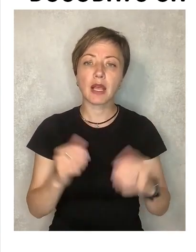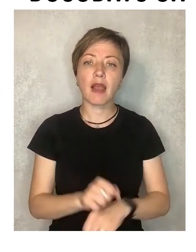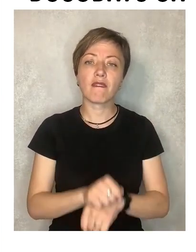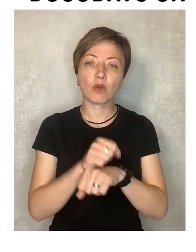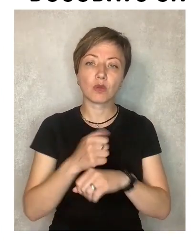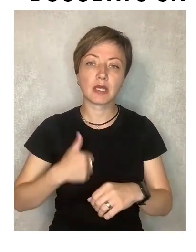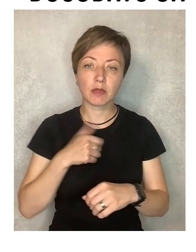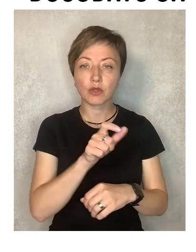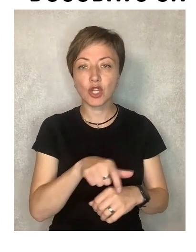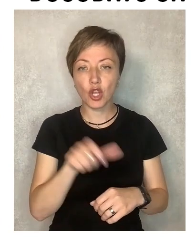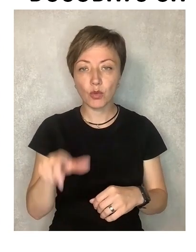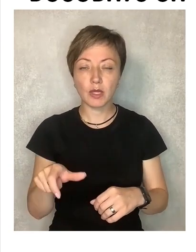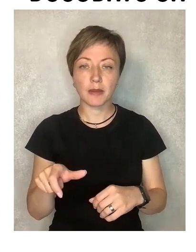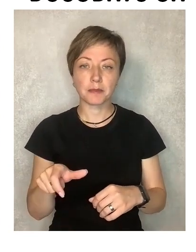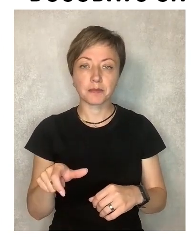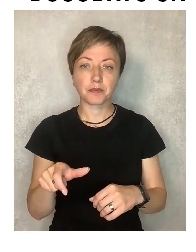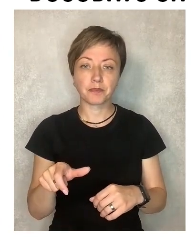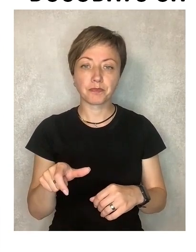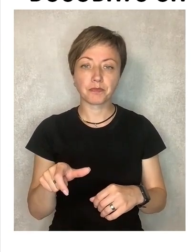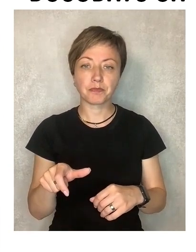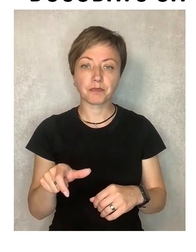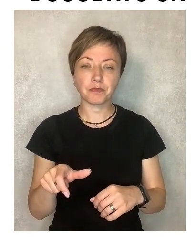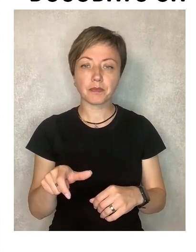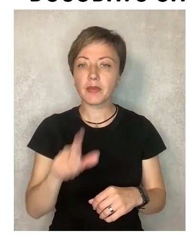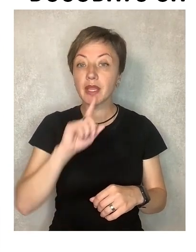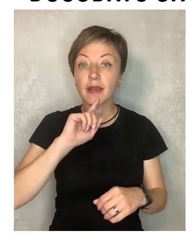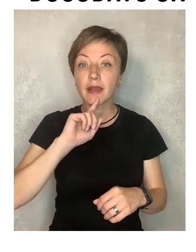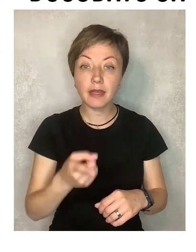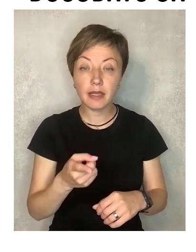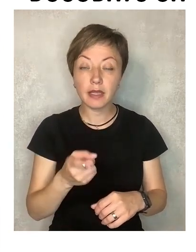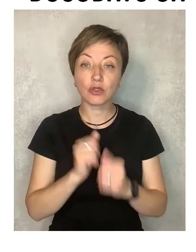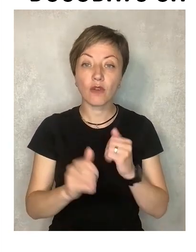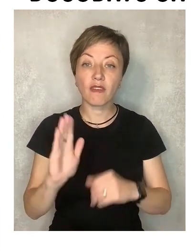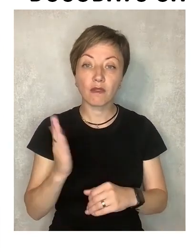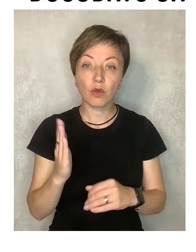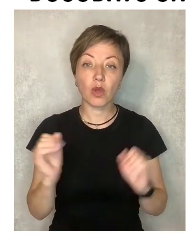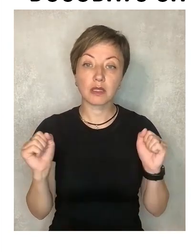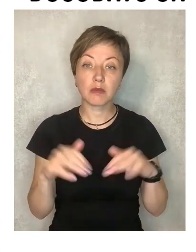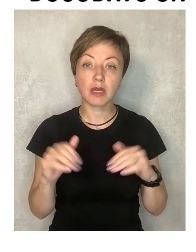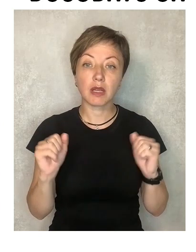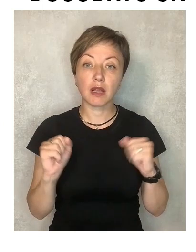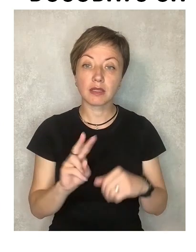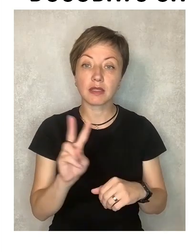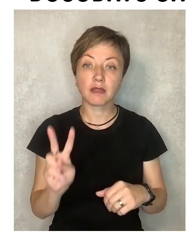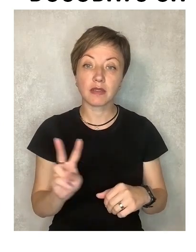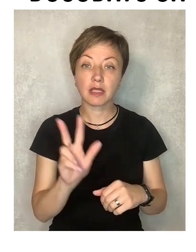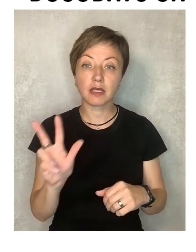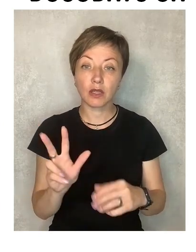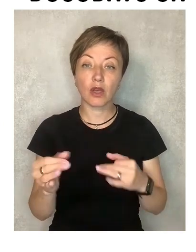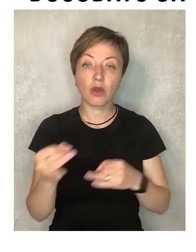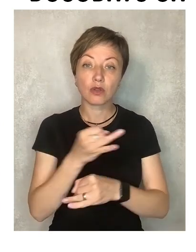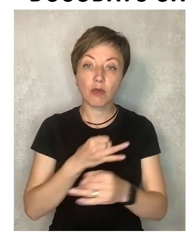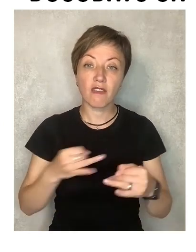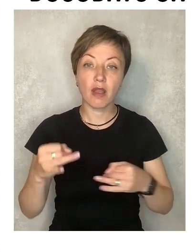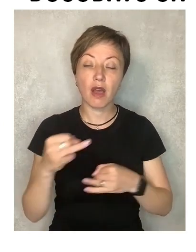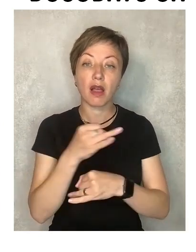там, не знаю, мені здається, майже рік, щовівторка збирались на 2-3 години і розмовляли. І, власне,